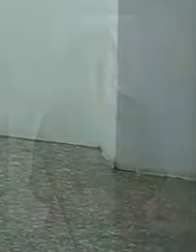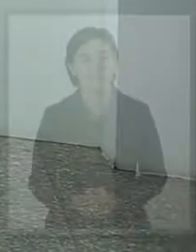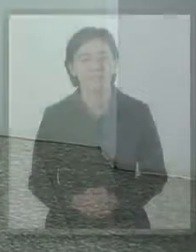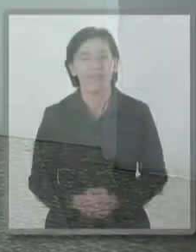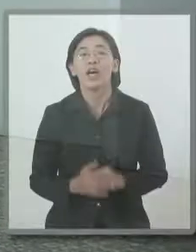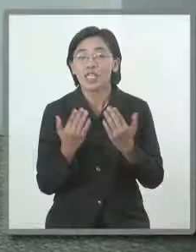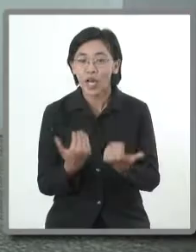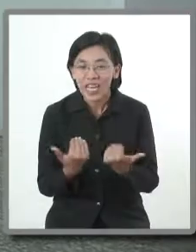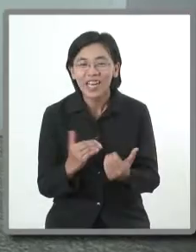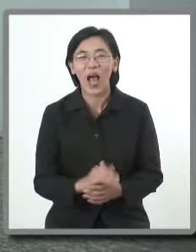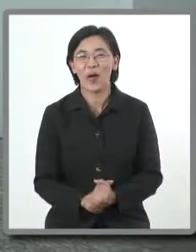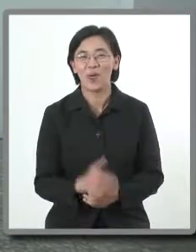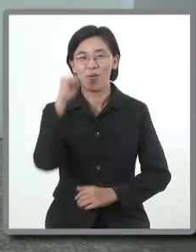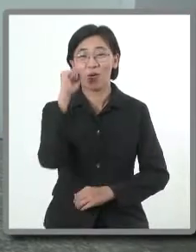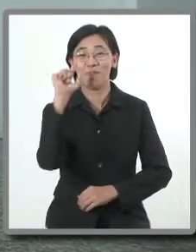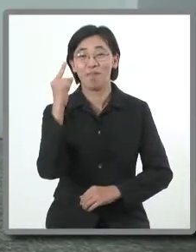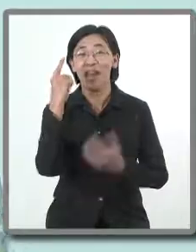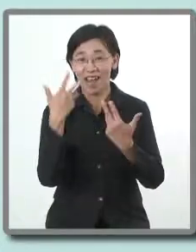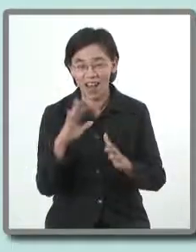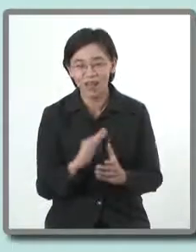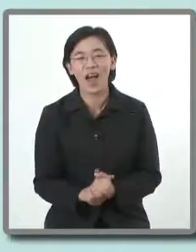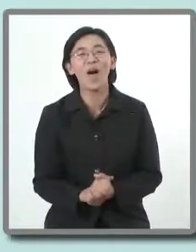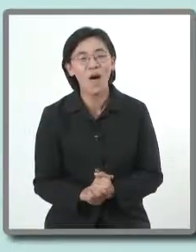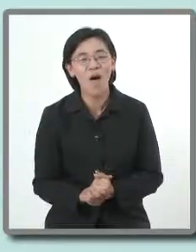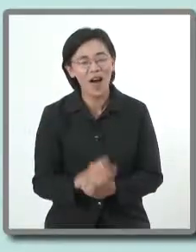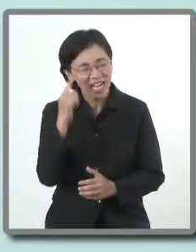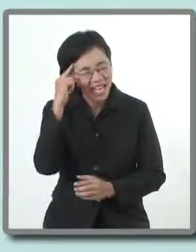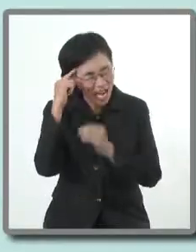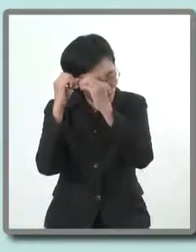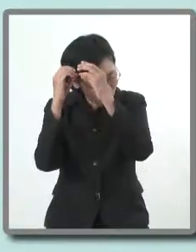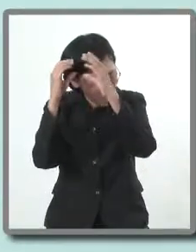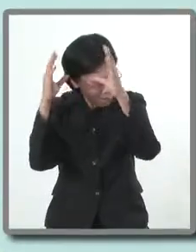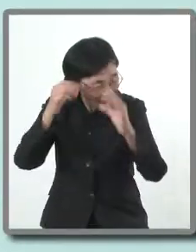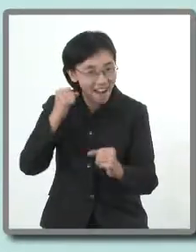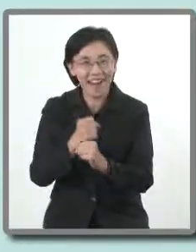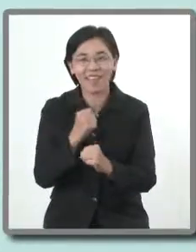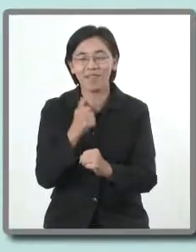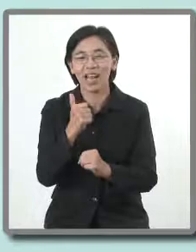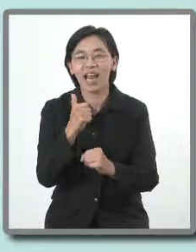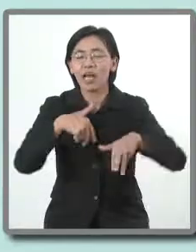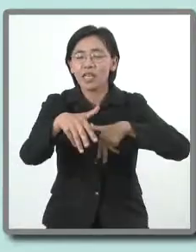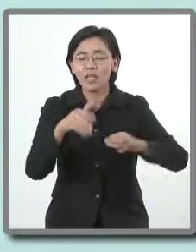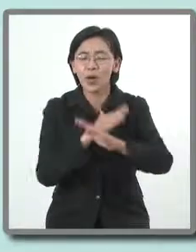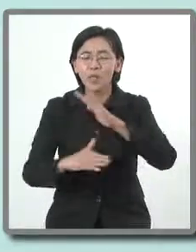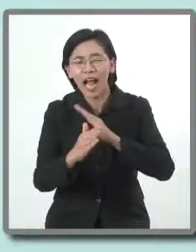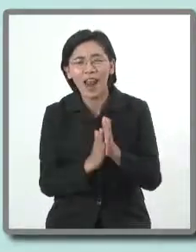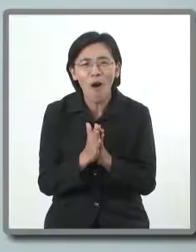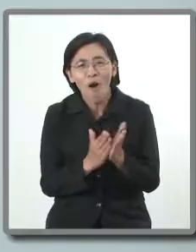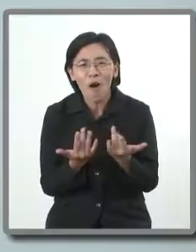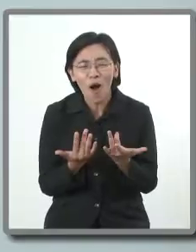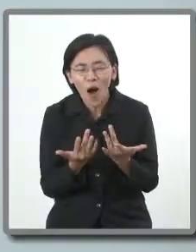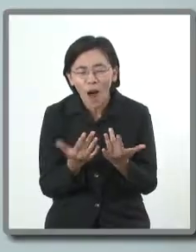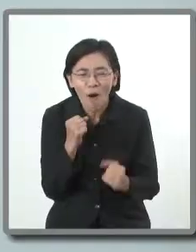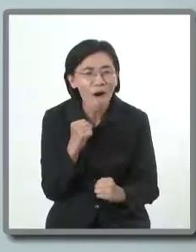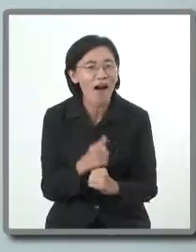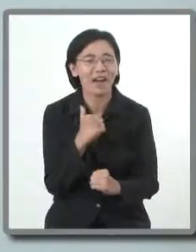ตอนนี้ได้รับรถเมย์ใหม่แล้ว The Dreams Come True ฝันที่เป็นจริงของประชาชนและก็คนพิการเป็นยังไงบ้างคะท่าน